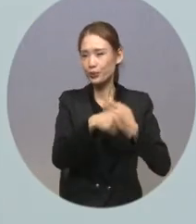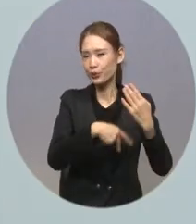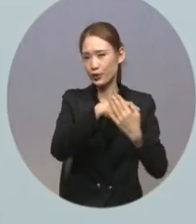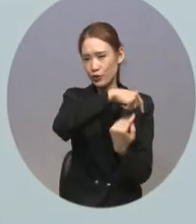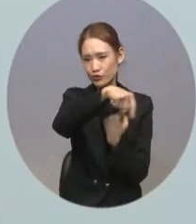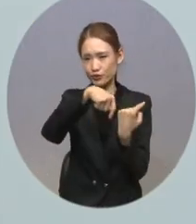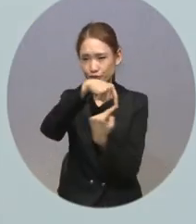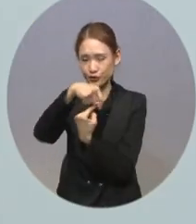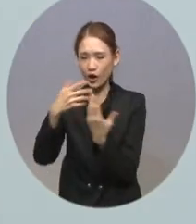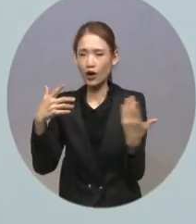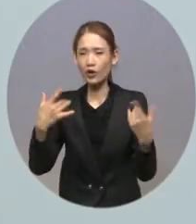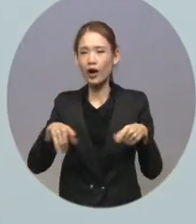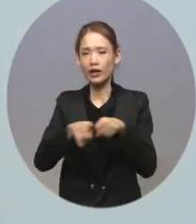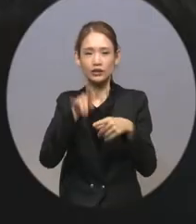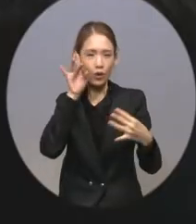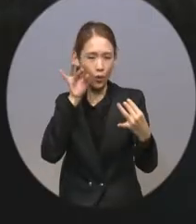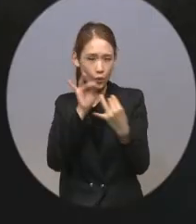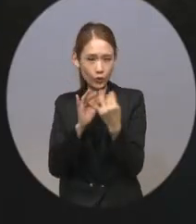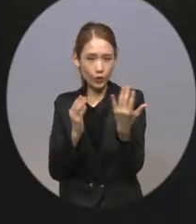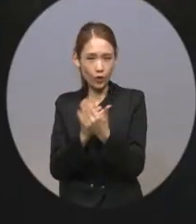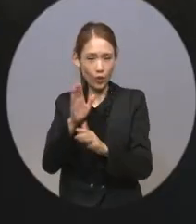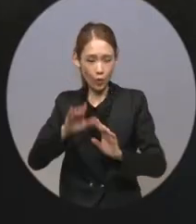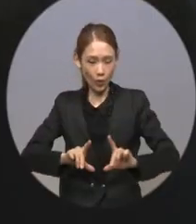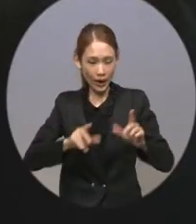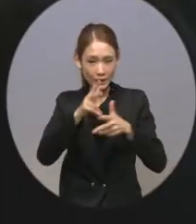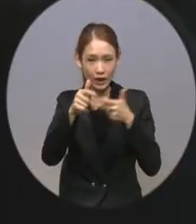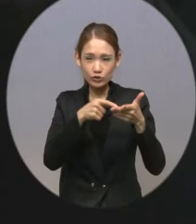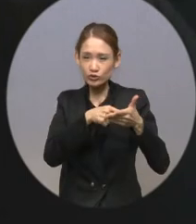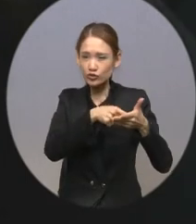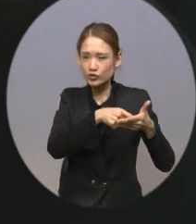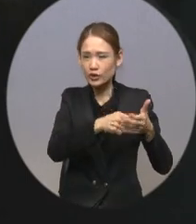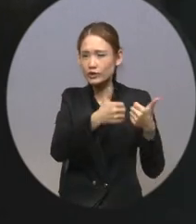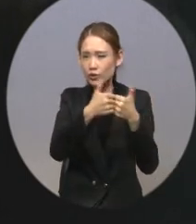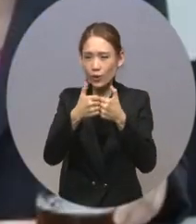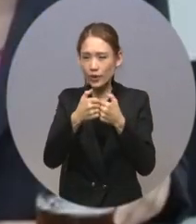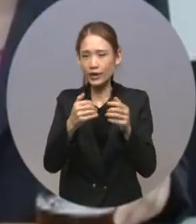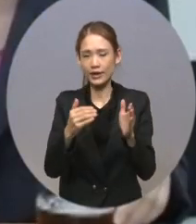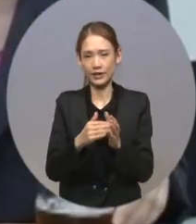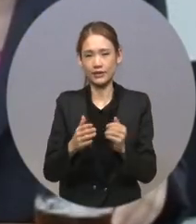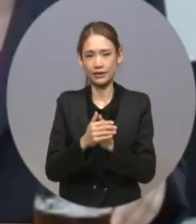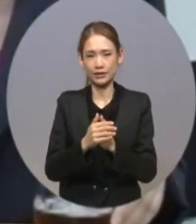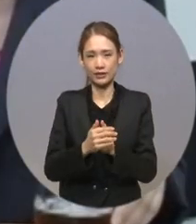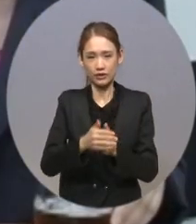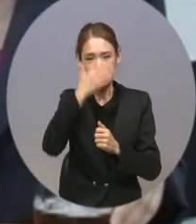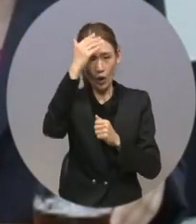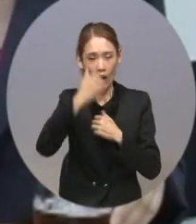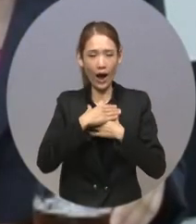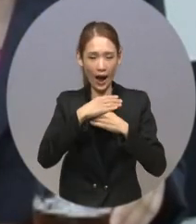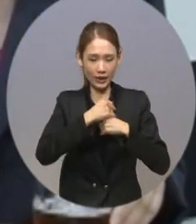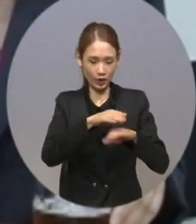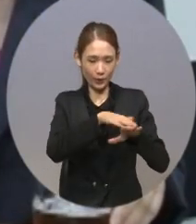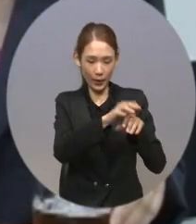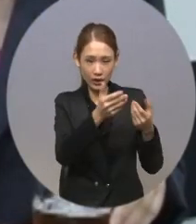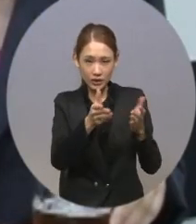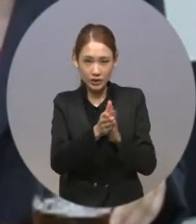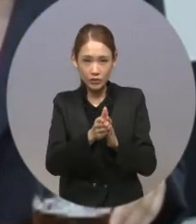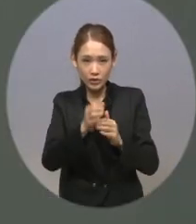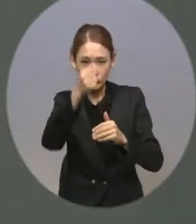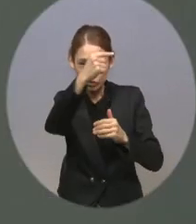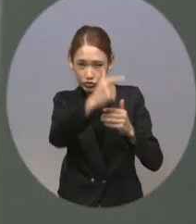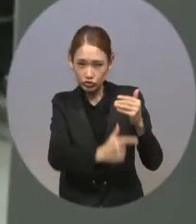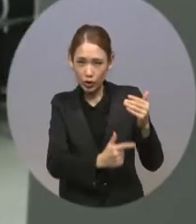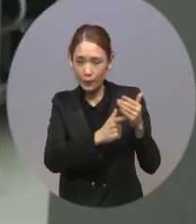공유하고 올해 사업추진 방향을 논의했습니다 이를 통해 청소년 안전 망 팀을 순차적으로 확대 해외